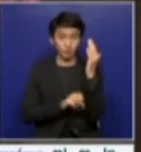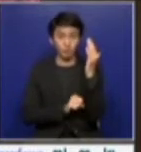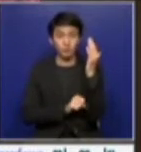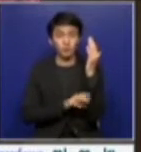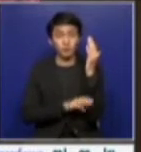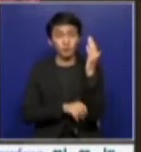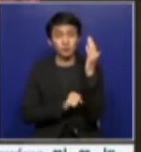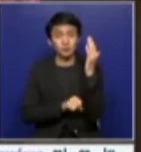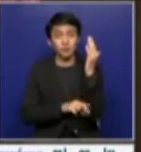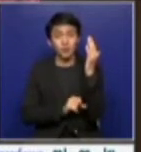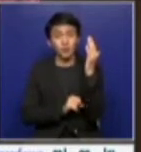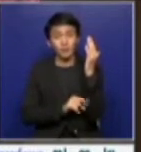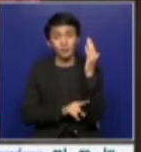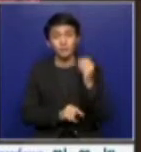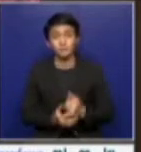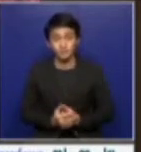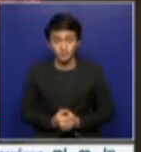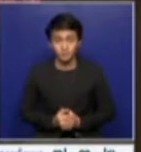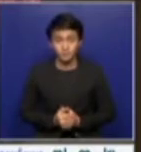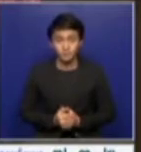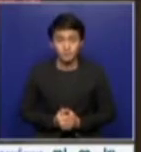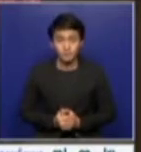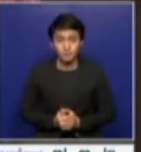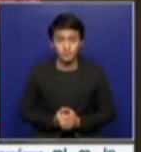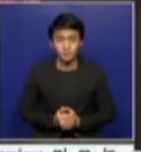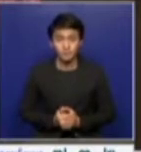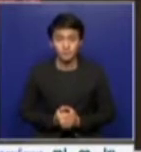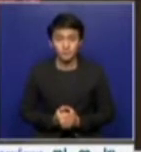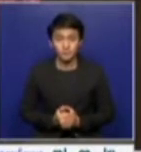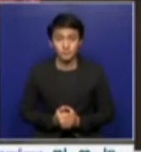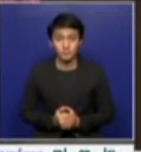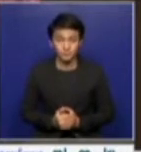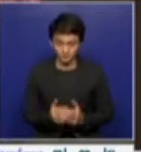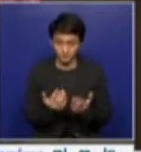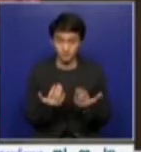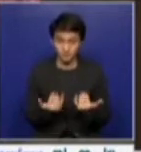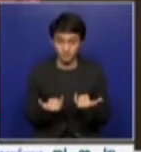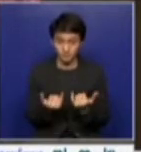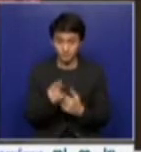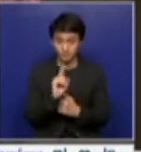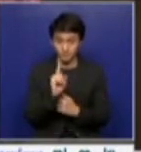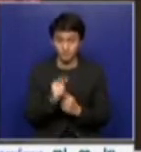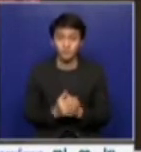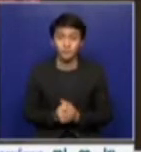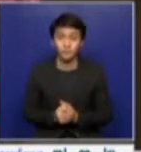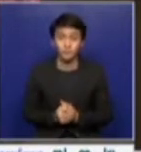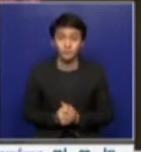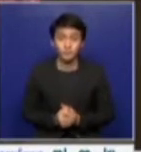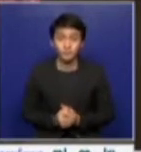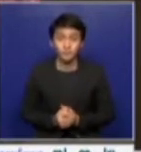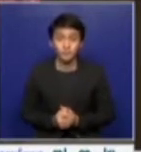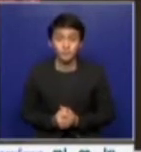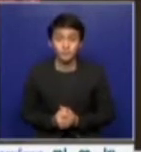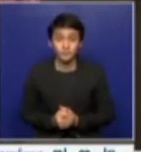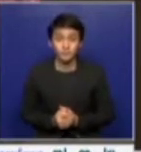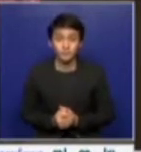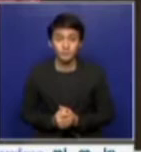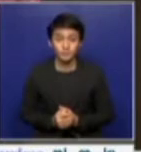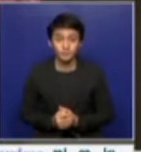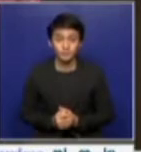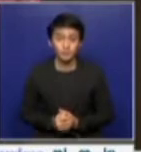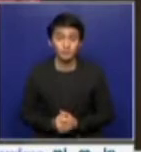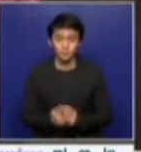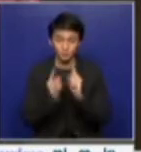สมาชิกรัฐสภาท่านประธานที่เคารพครับก่อนอื่นผมต้องขออนุญาตได้กลับเรียนท่านประธาน